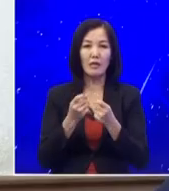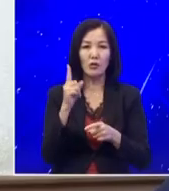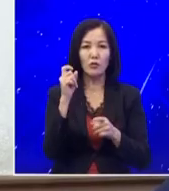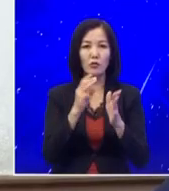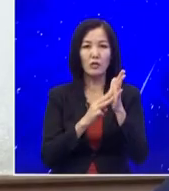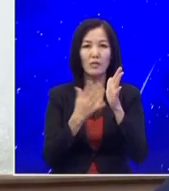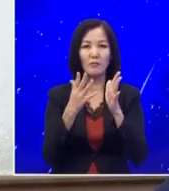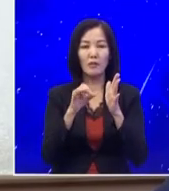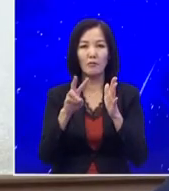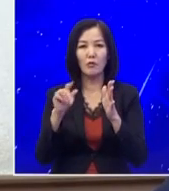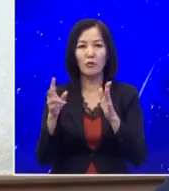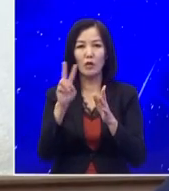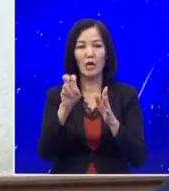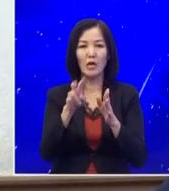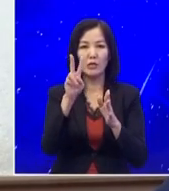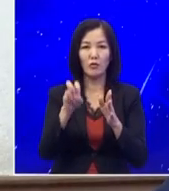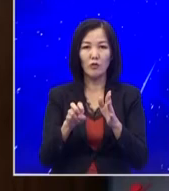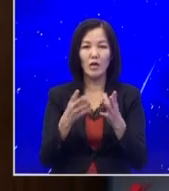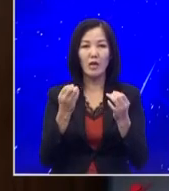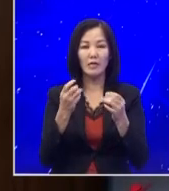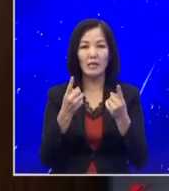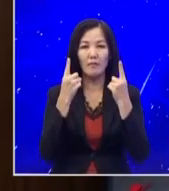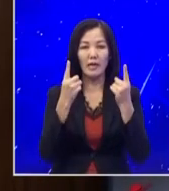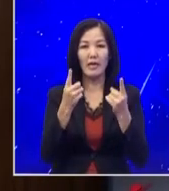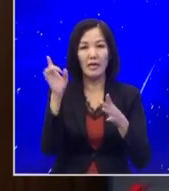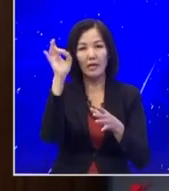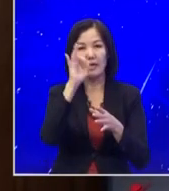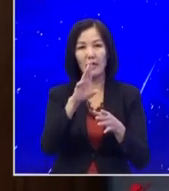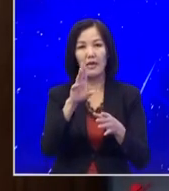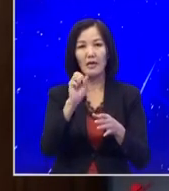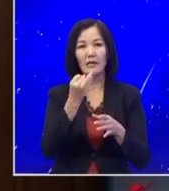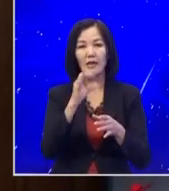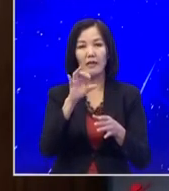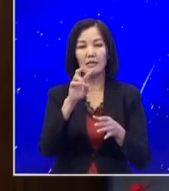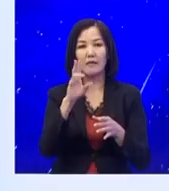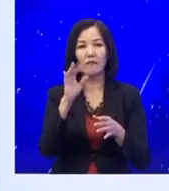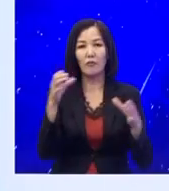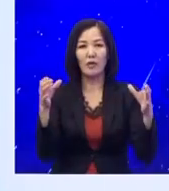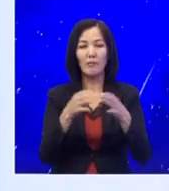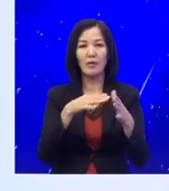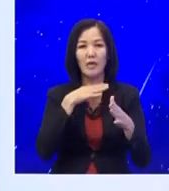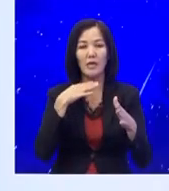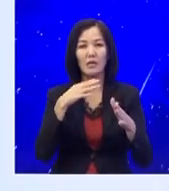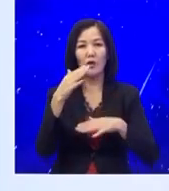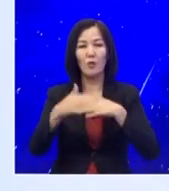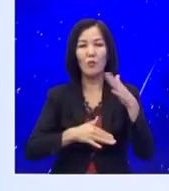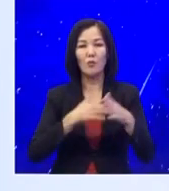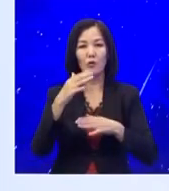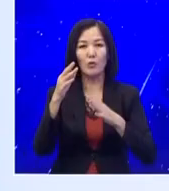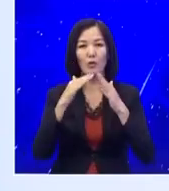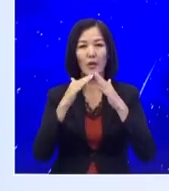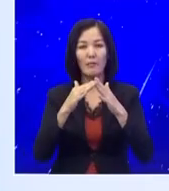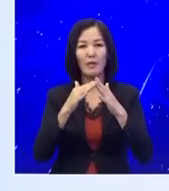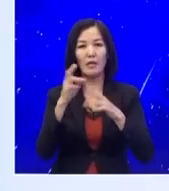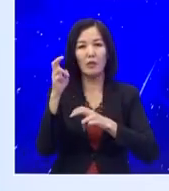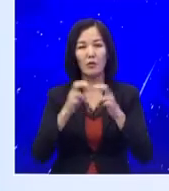185 миллион ақш доллар шамасында. Тағы бірі әйгілі Tyson Food компаниясының ет өңдеу комбинатының құрылысы. Бұл